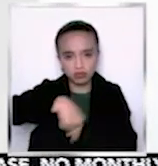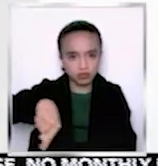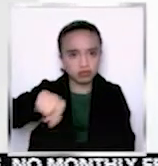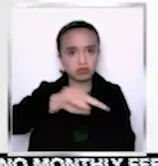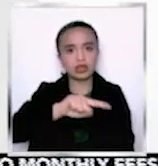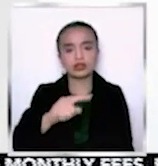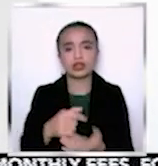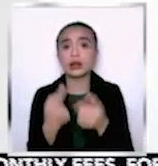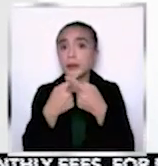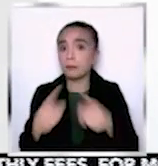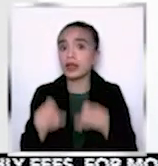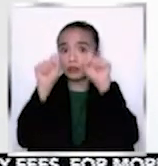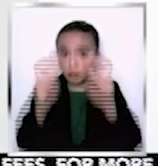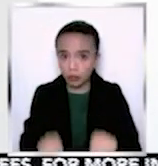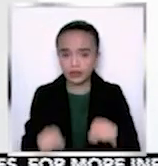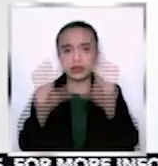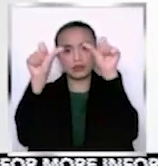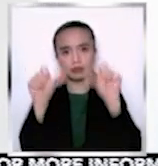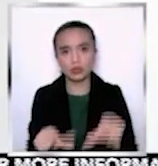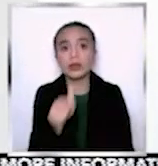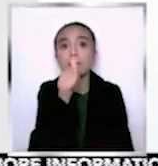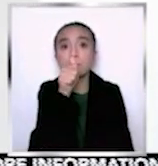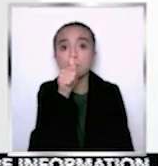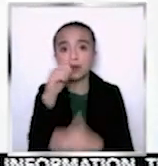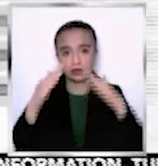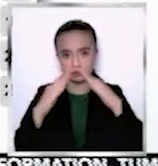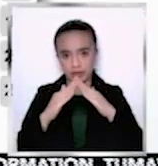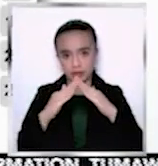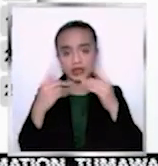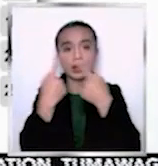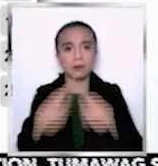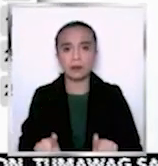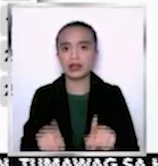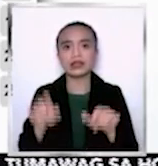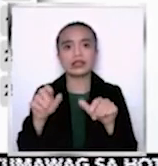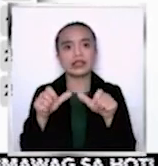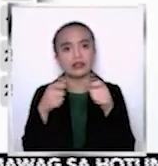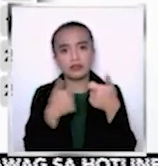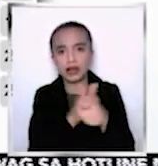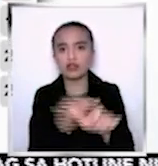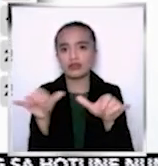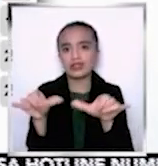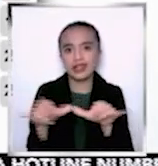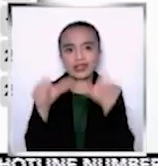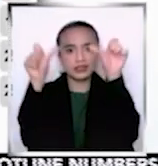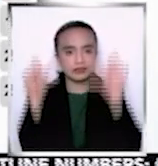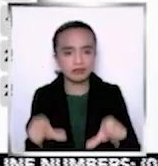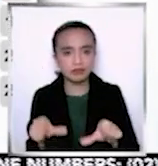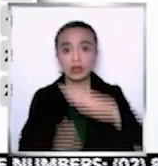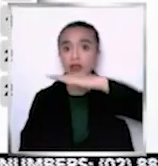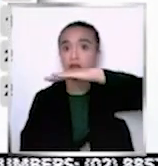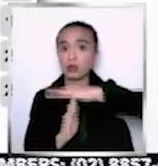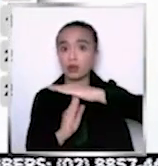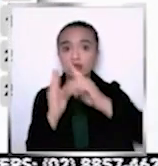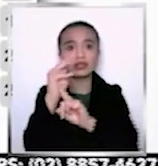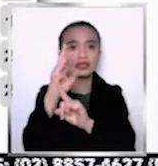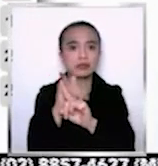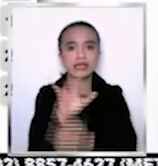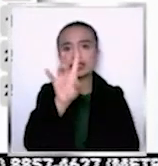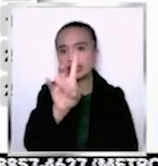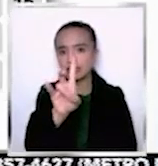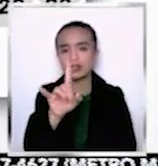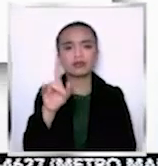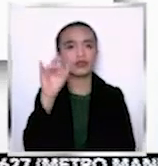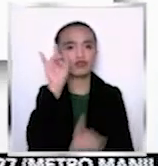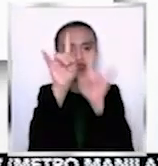sa pribadong bahay basta susunod sa takdang laki ng poster. Hanggang May 7, pwedeng mangampanya ang lahat ng kandidato.